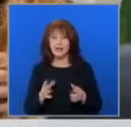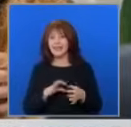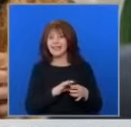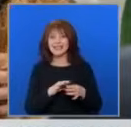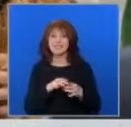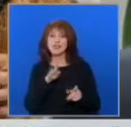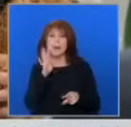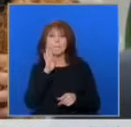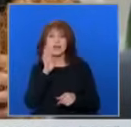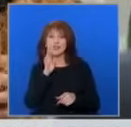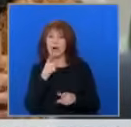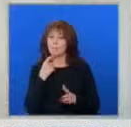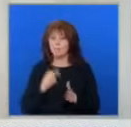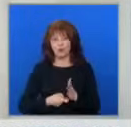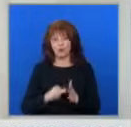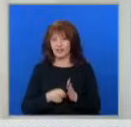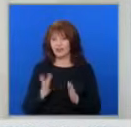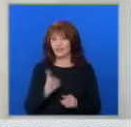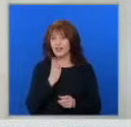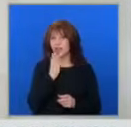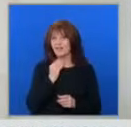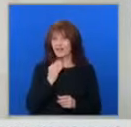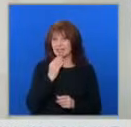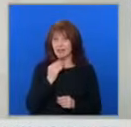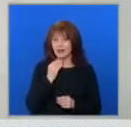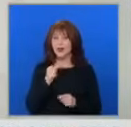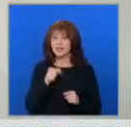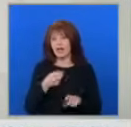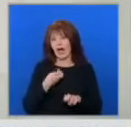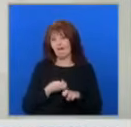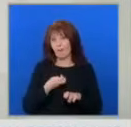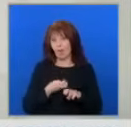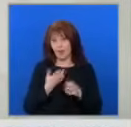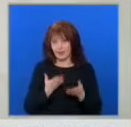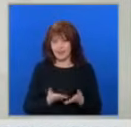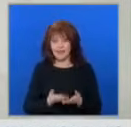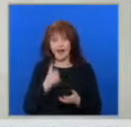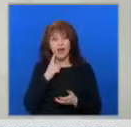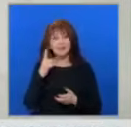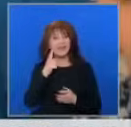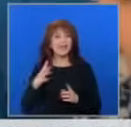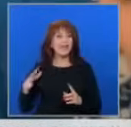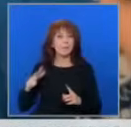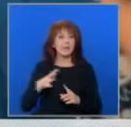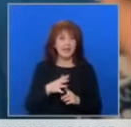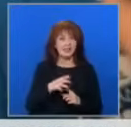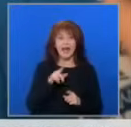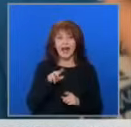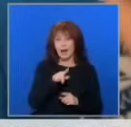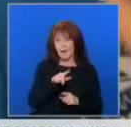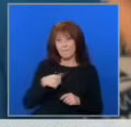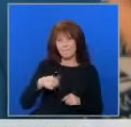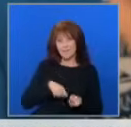се свърза с баща й, който потвърди, че вече е в Израел и в момента е настанена в болница. В деня на нападението, освен нея и партньора